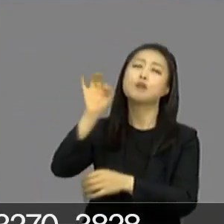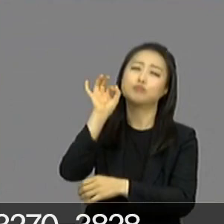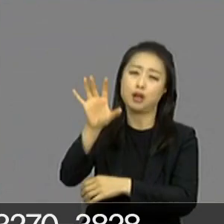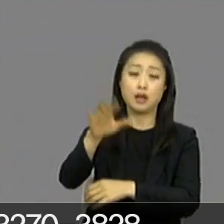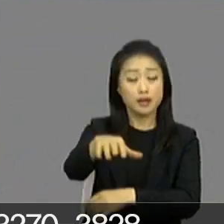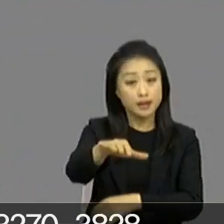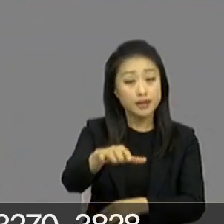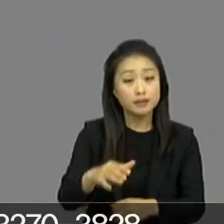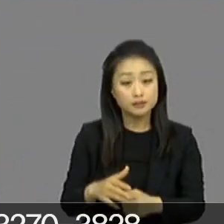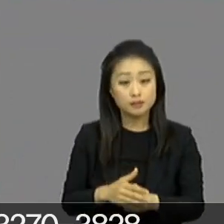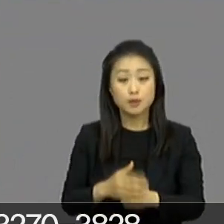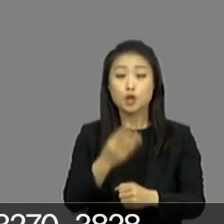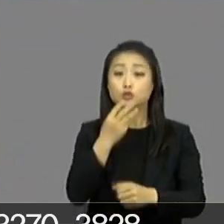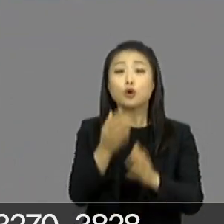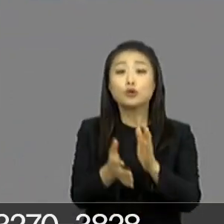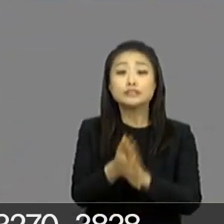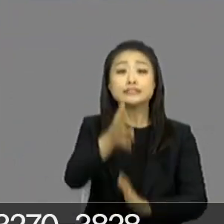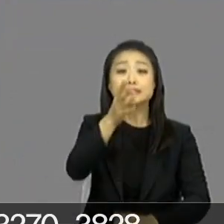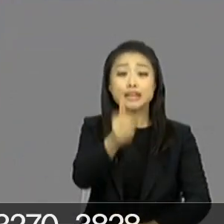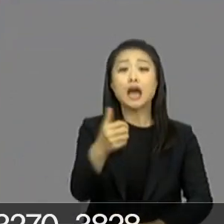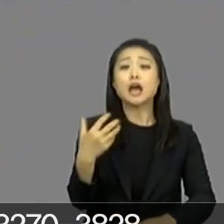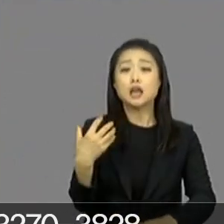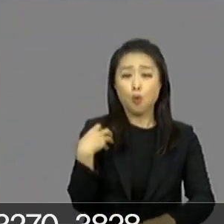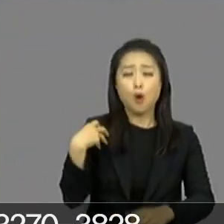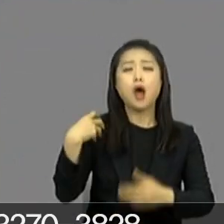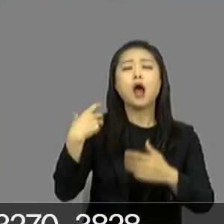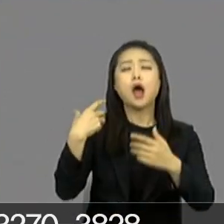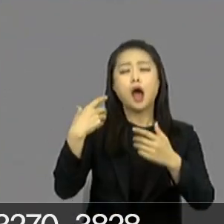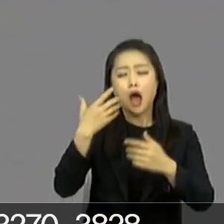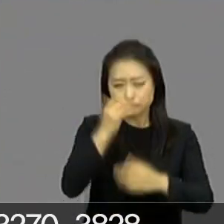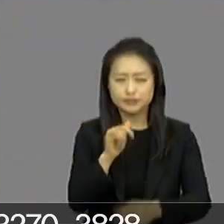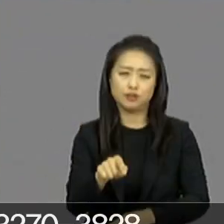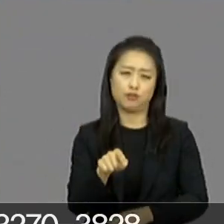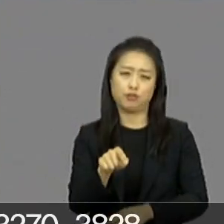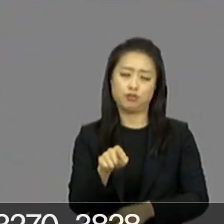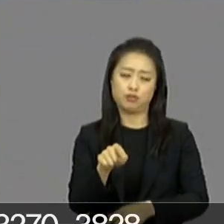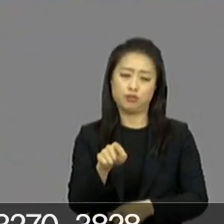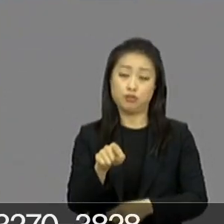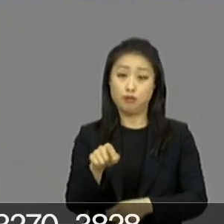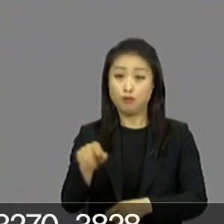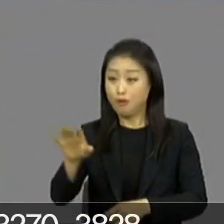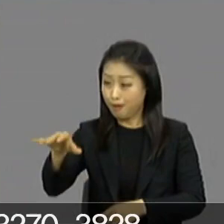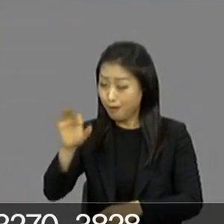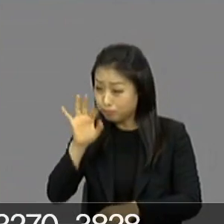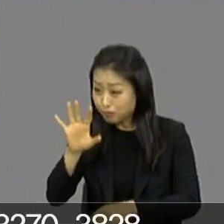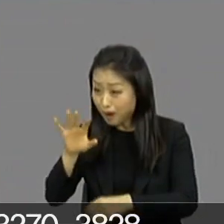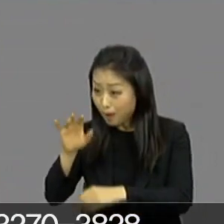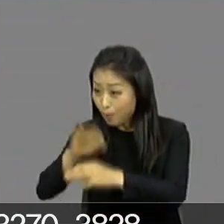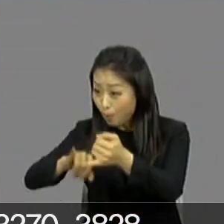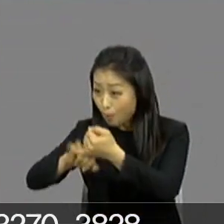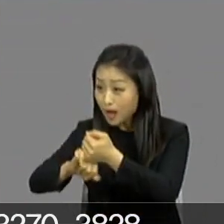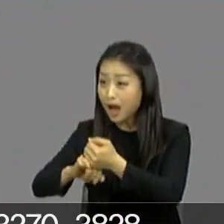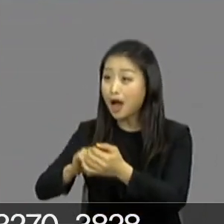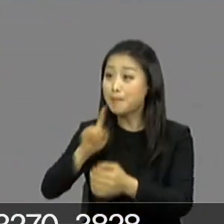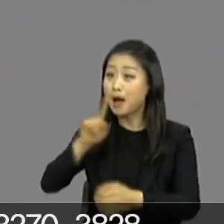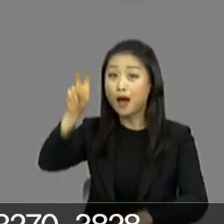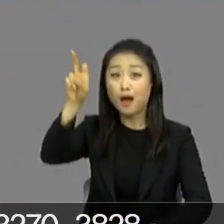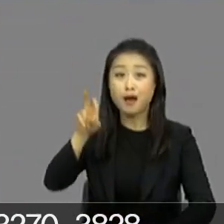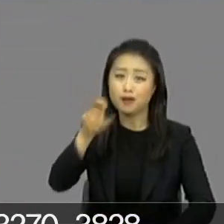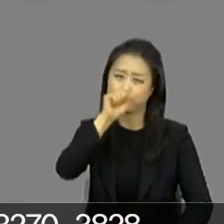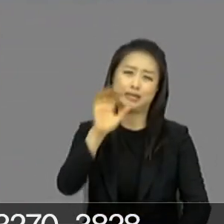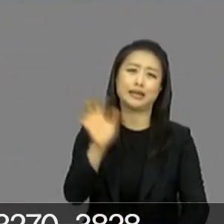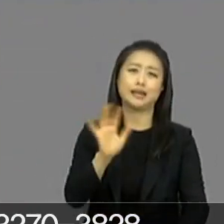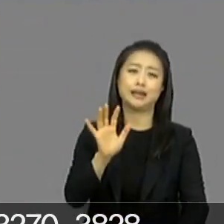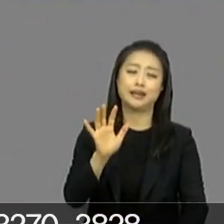신라면 서울시 장으로서 할 수 있는 공약을 내야지 그러면 할 수 없는 공약을 내면서 이렇게 많이 해 드리겠다 아닌 집을